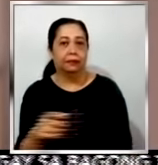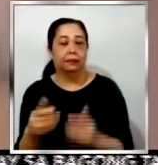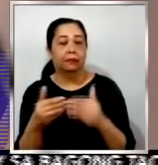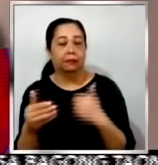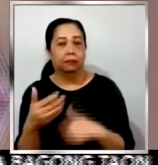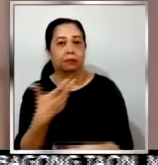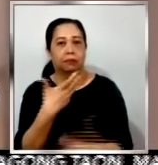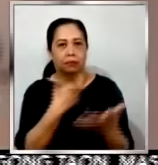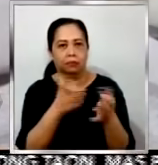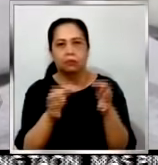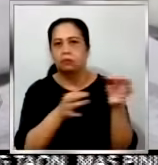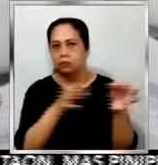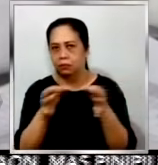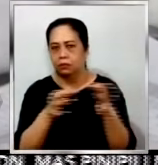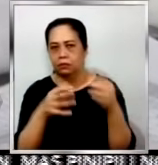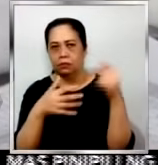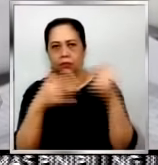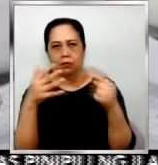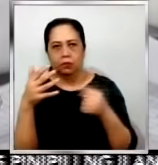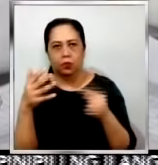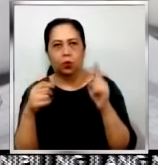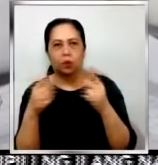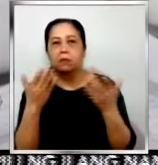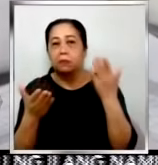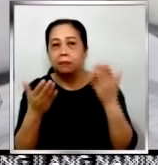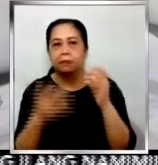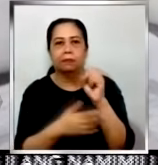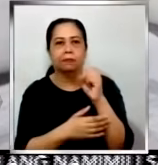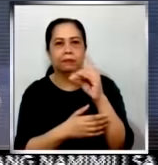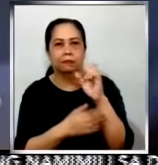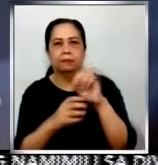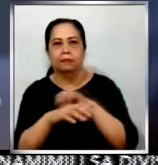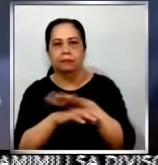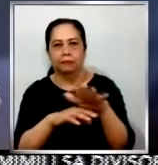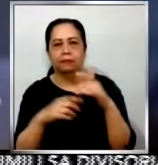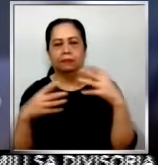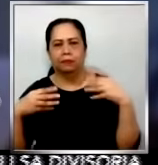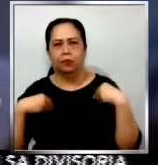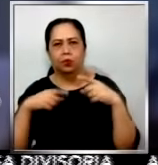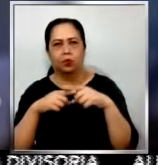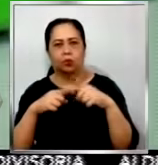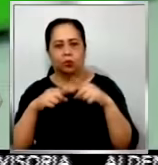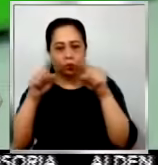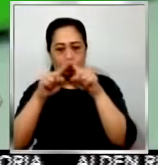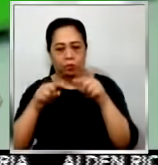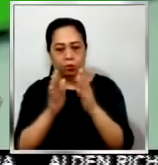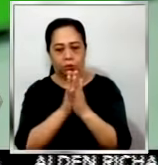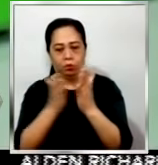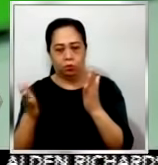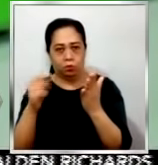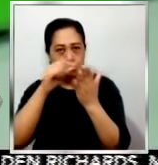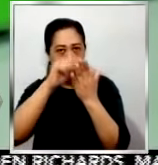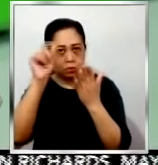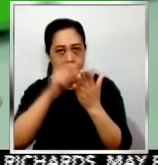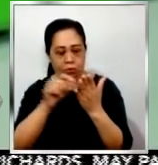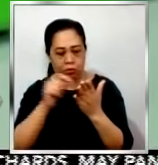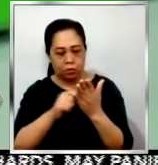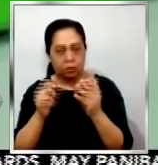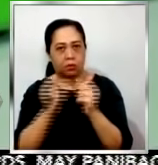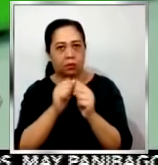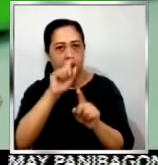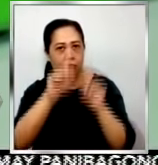naman anya sa kanila ang mga posibleng side effect. May natanggap din daw siyang brochure na may checklist kasama ang mga tanong tungkol sa